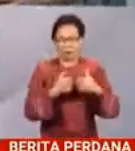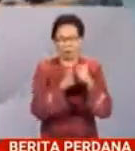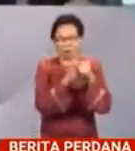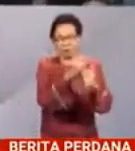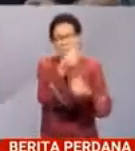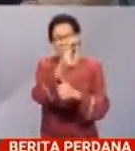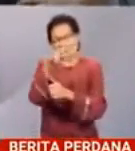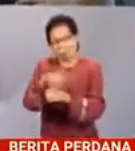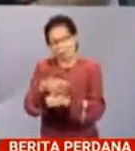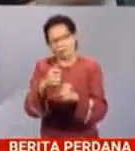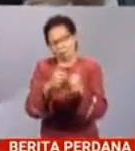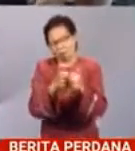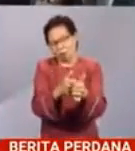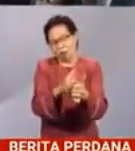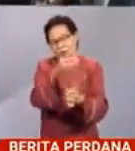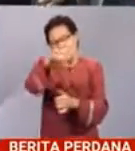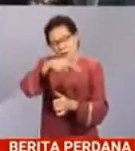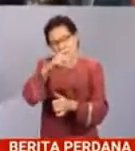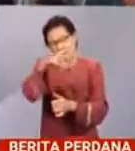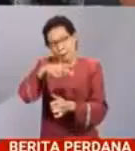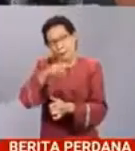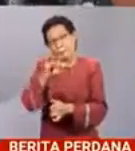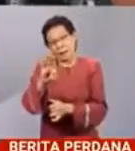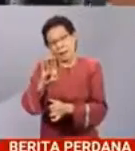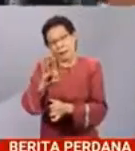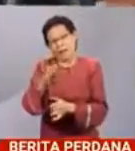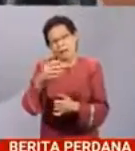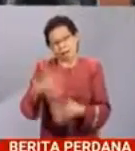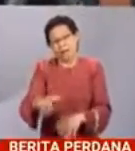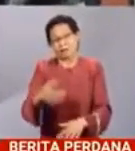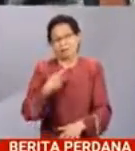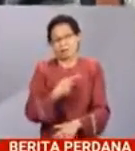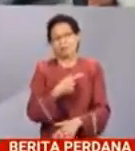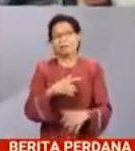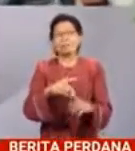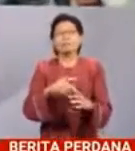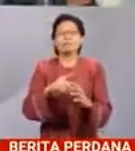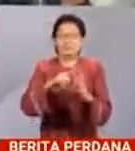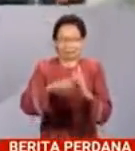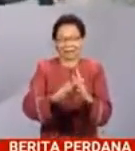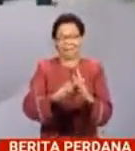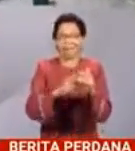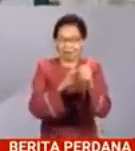mengikut peraturan SOP PKPB yang telah kita laksanakan.